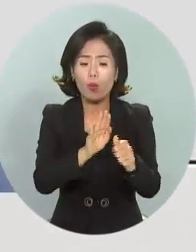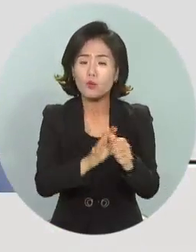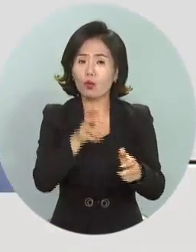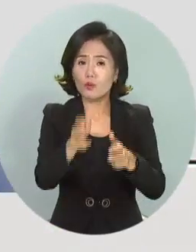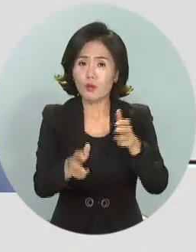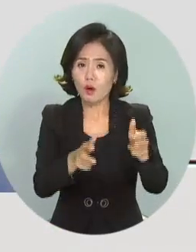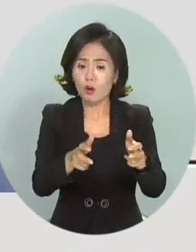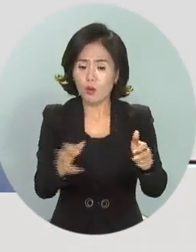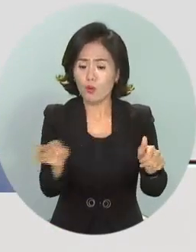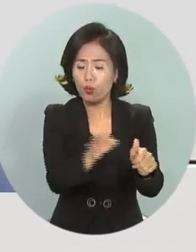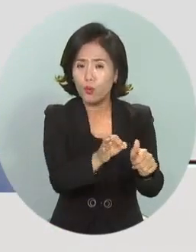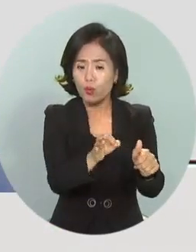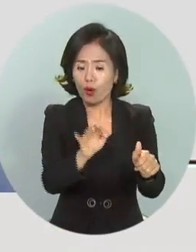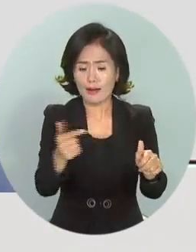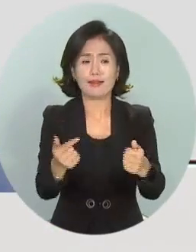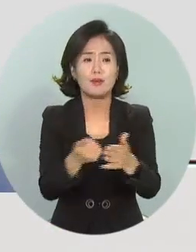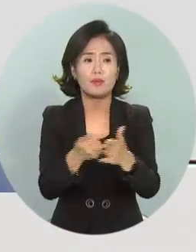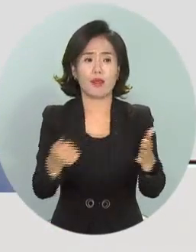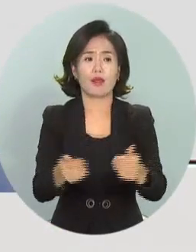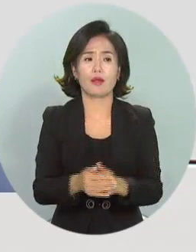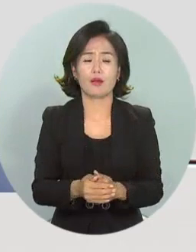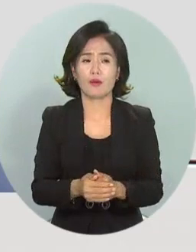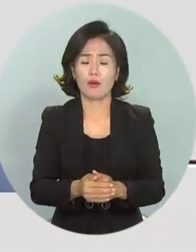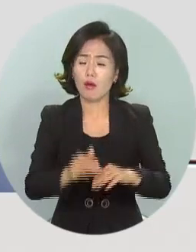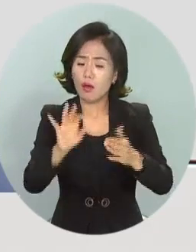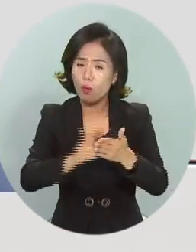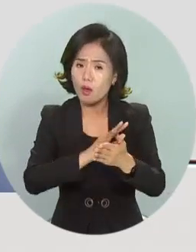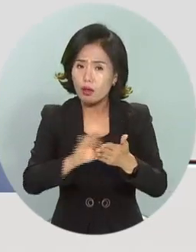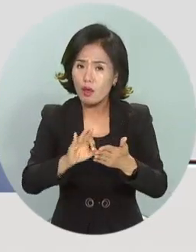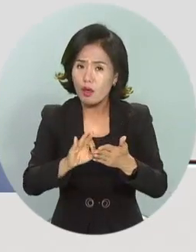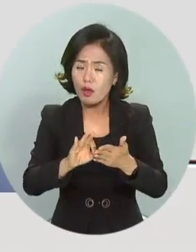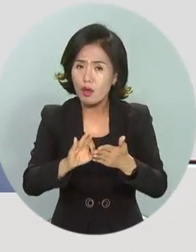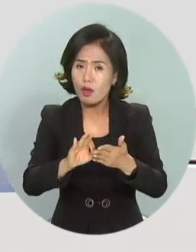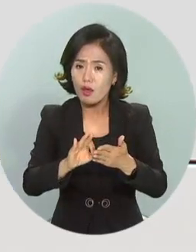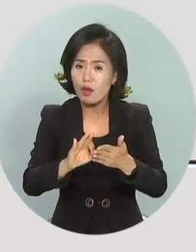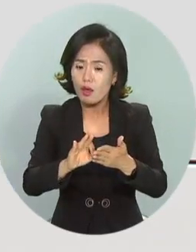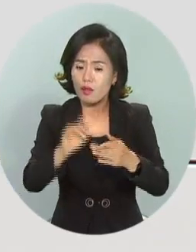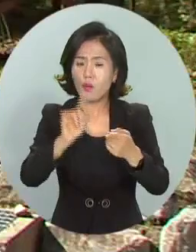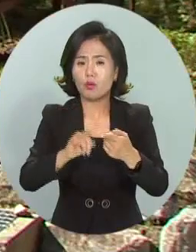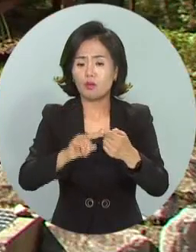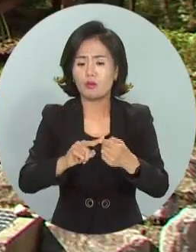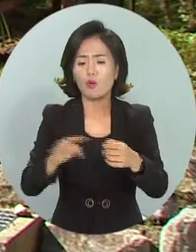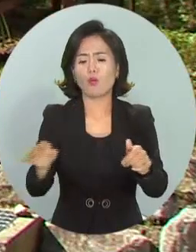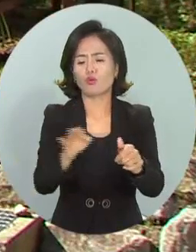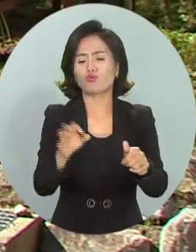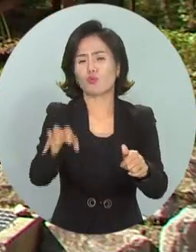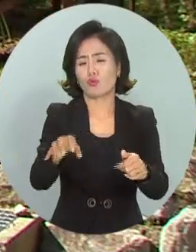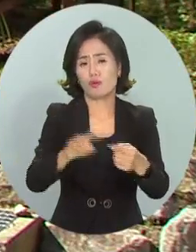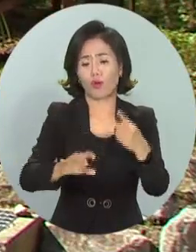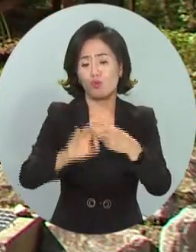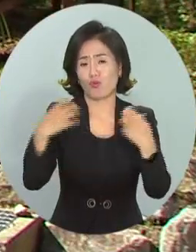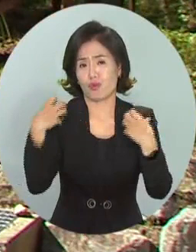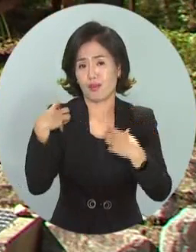을하고 지급하지 않기 때문에 회계 부분은 보조금을 지급하는 곳에서 결국 동구는